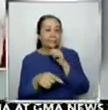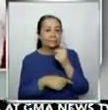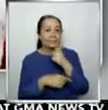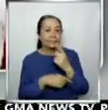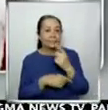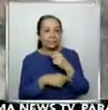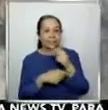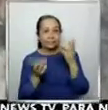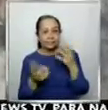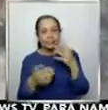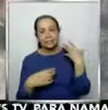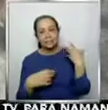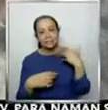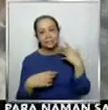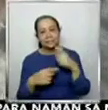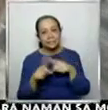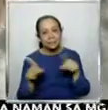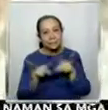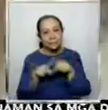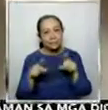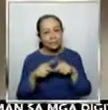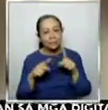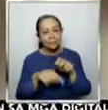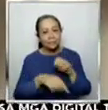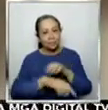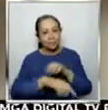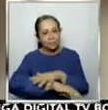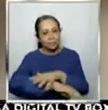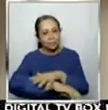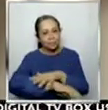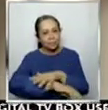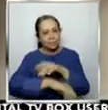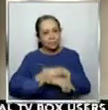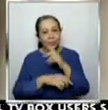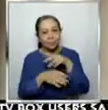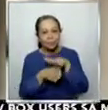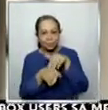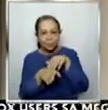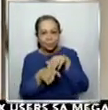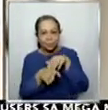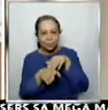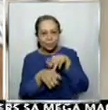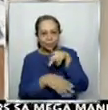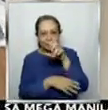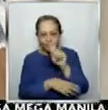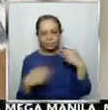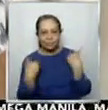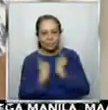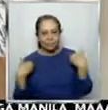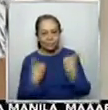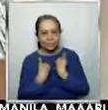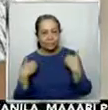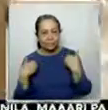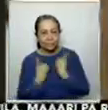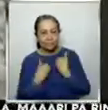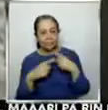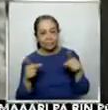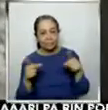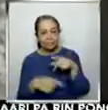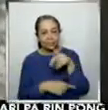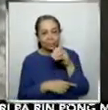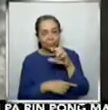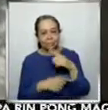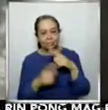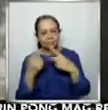ang naiinitan, kundi ang mabalahibo nating mga alaga. Si Kurt the Wonder Poodle, goodbye long hair muna para